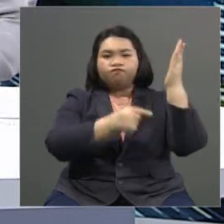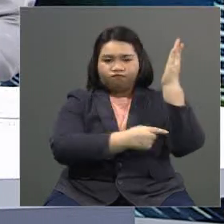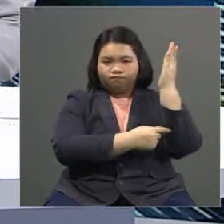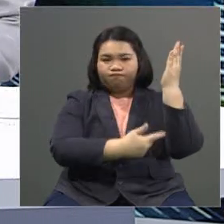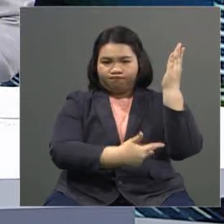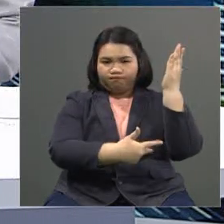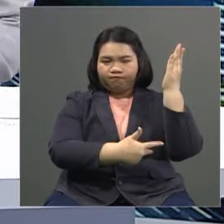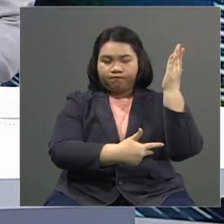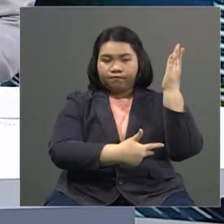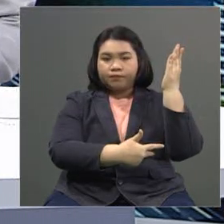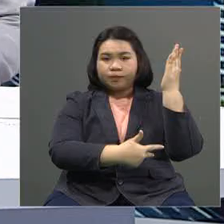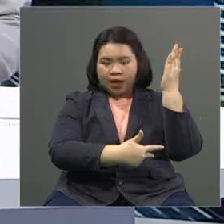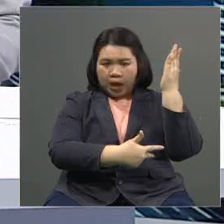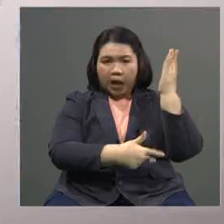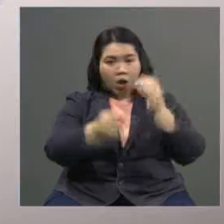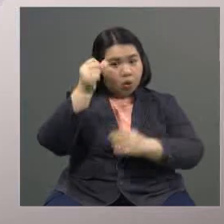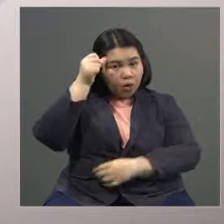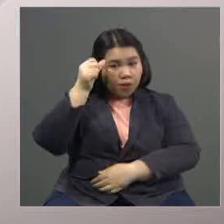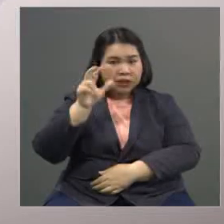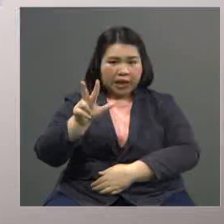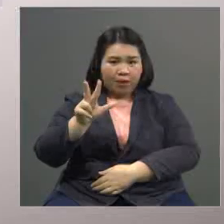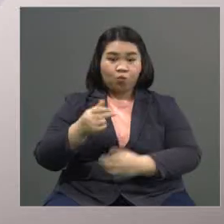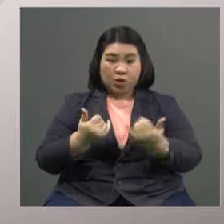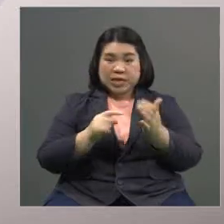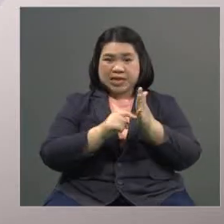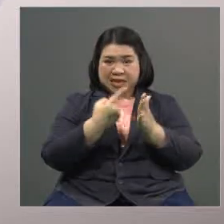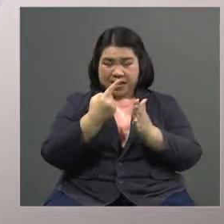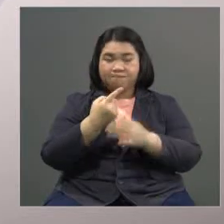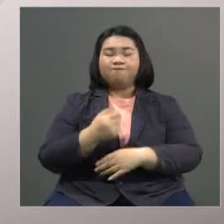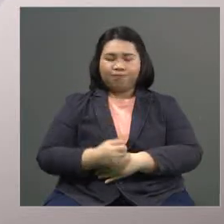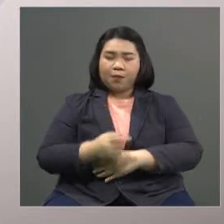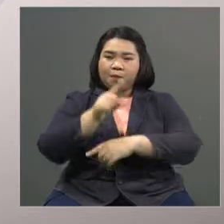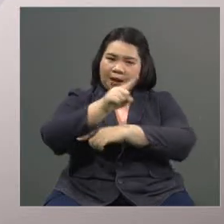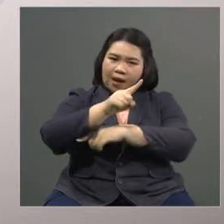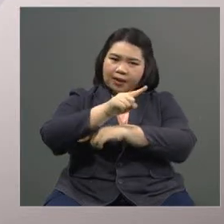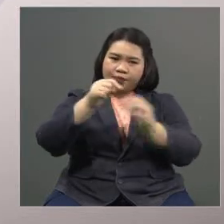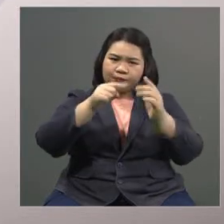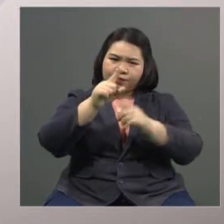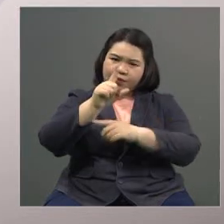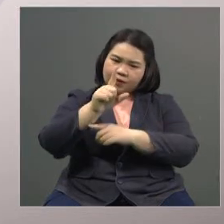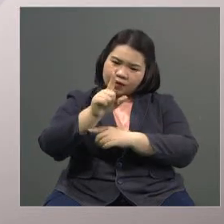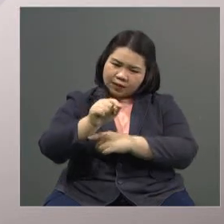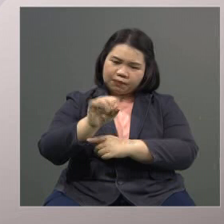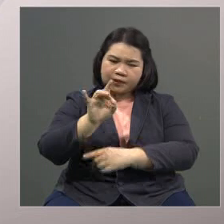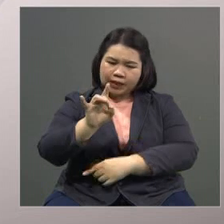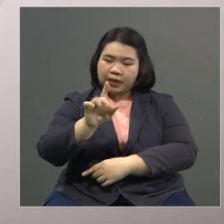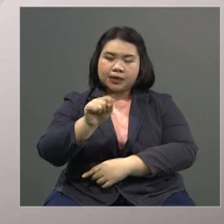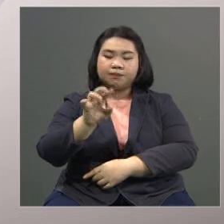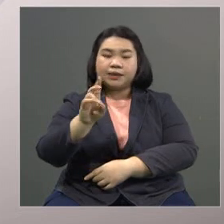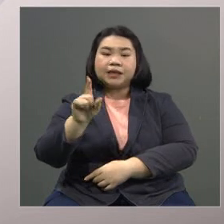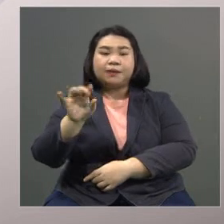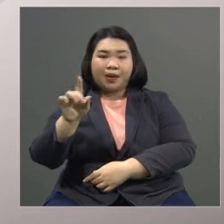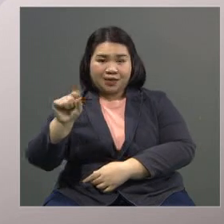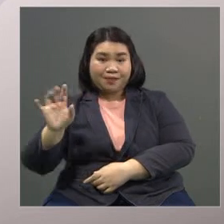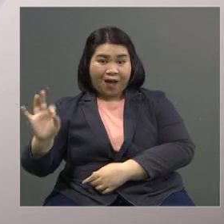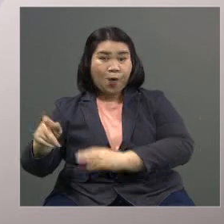จังหวัดชายแดนภาคใต้ 3วันด้วยกันนะเริ่มวันนี้วันแรกในช่วงบ่ายไปจนถึง 29กุมภาพันธ์คือวันพฤหัสสบดี